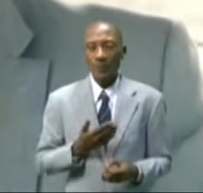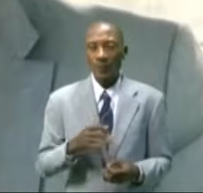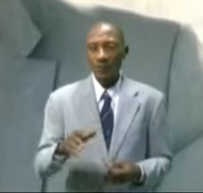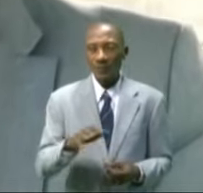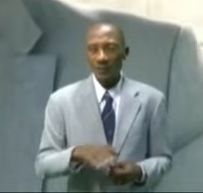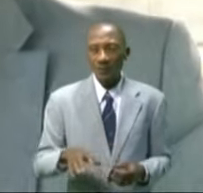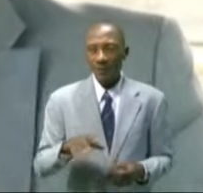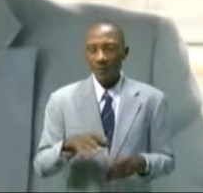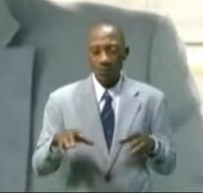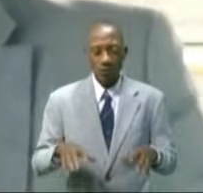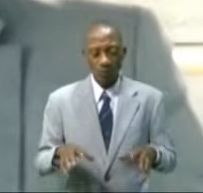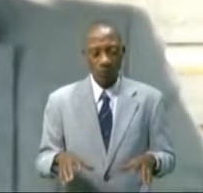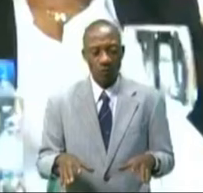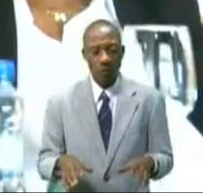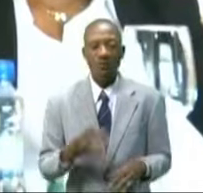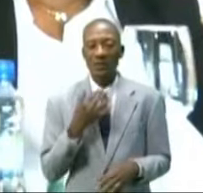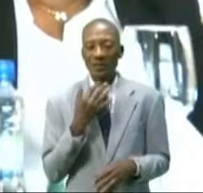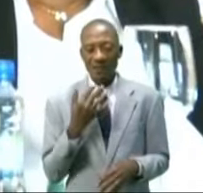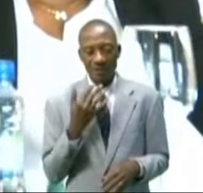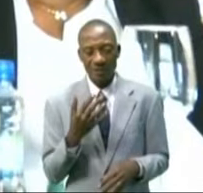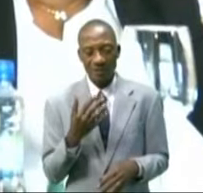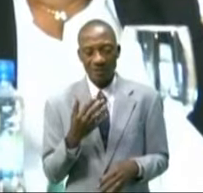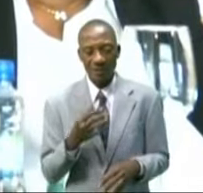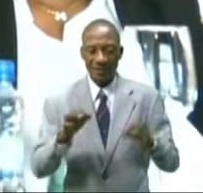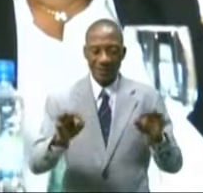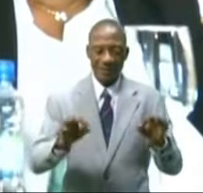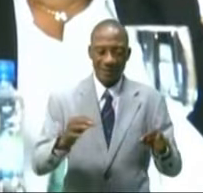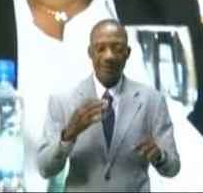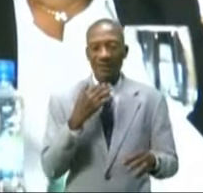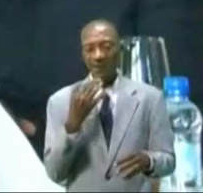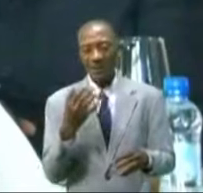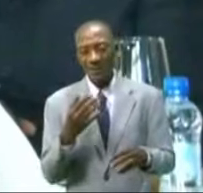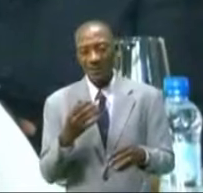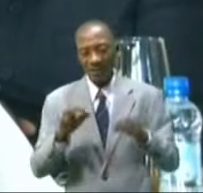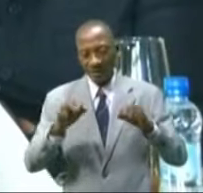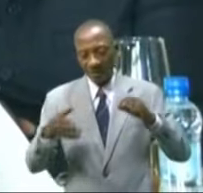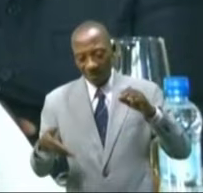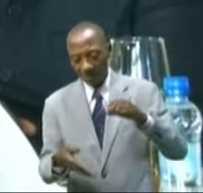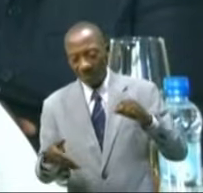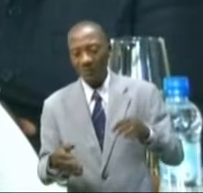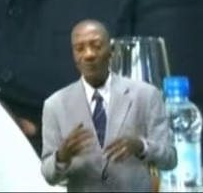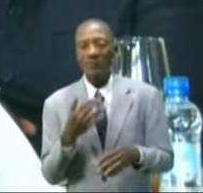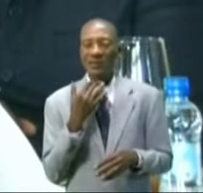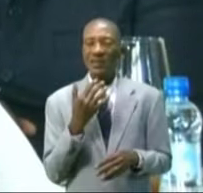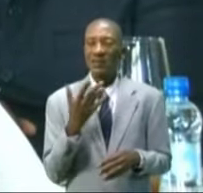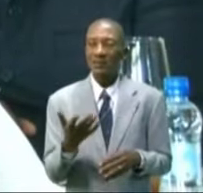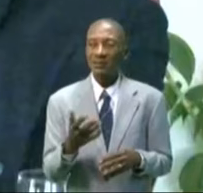Son sous-sol regorge bon nombre de minerais stratégiques. C'est le constat fait par les experts de